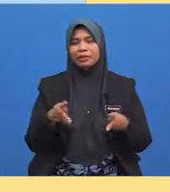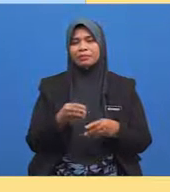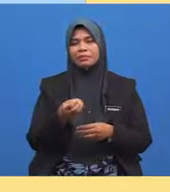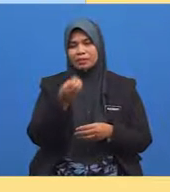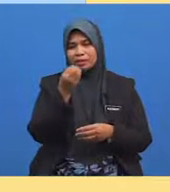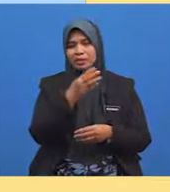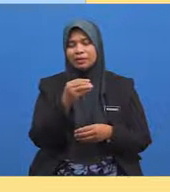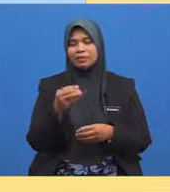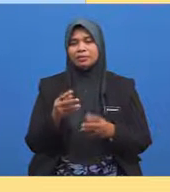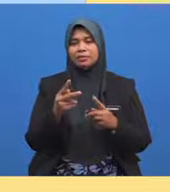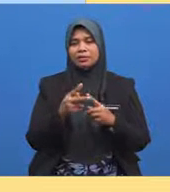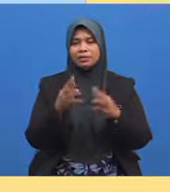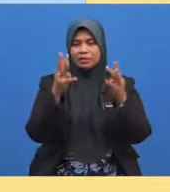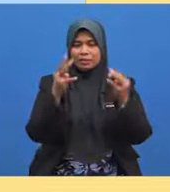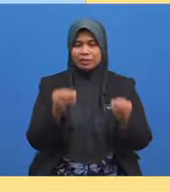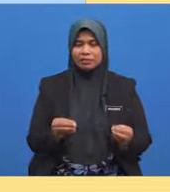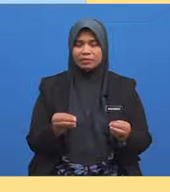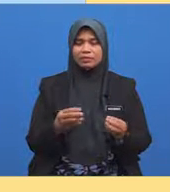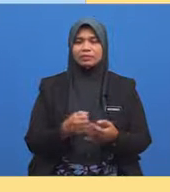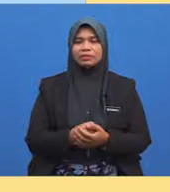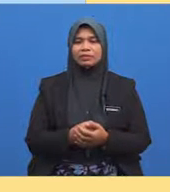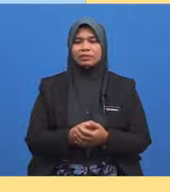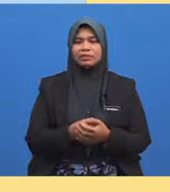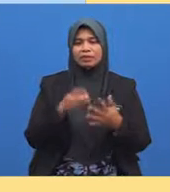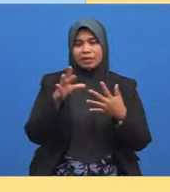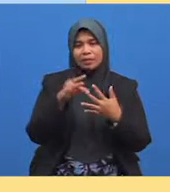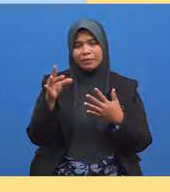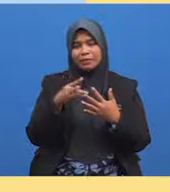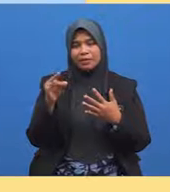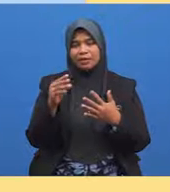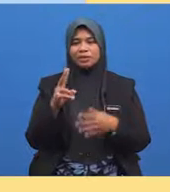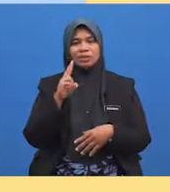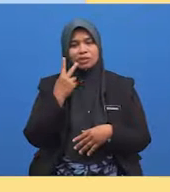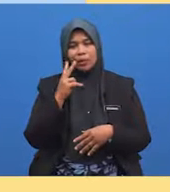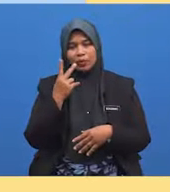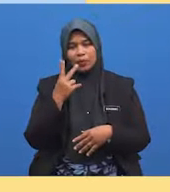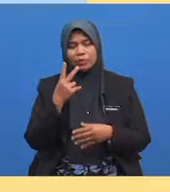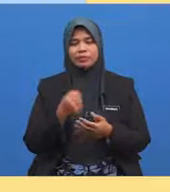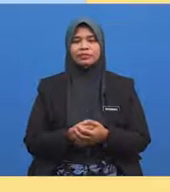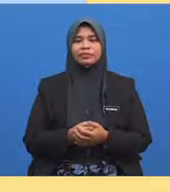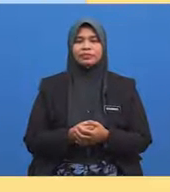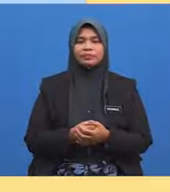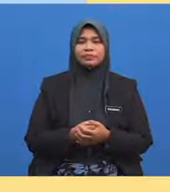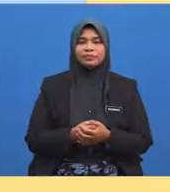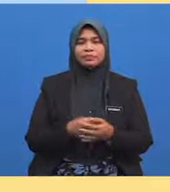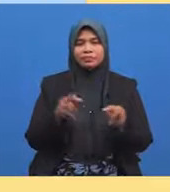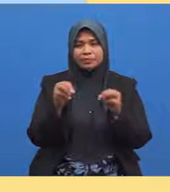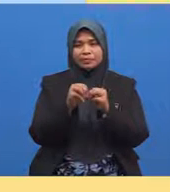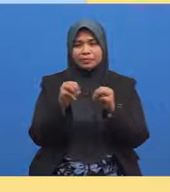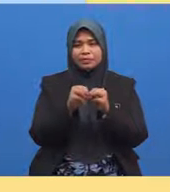Sebagai contoh, kita mempunyai pelbagai pilihan sayur-sayuran seperti kangkung,